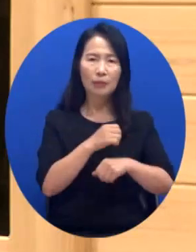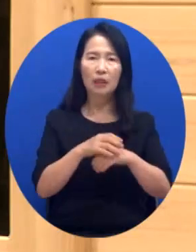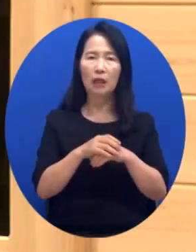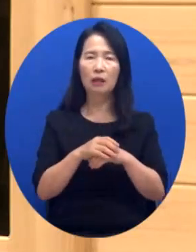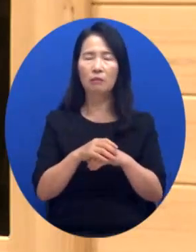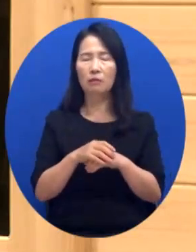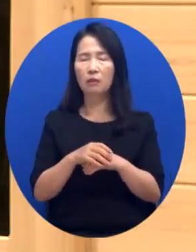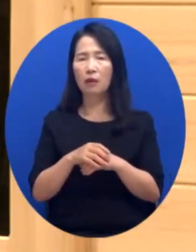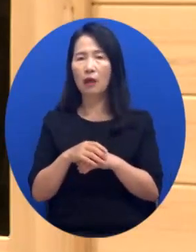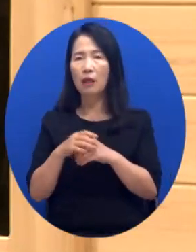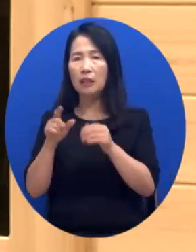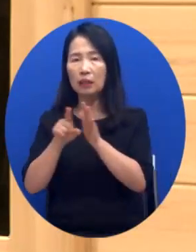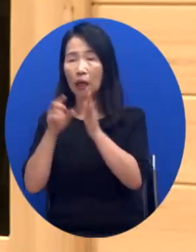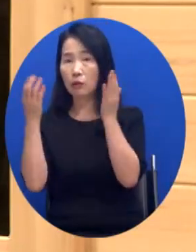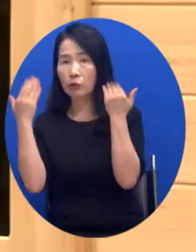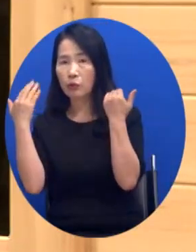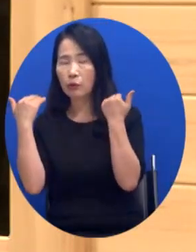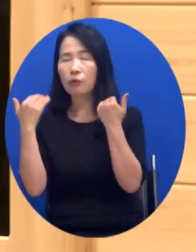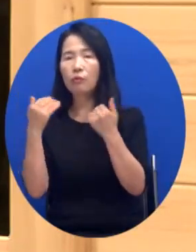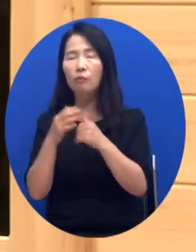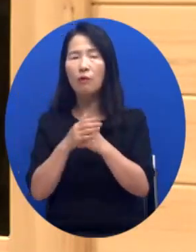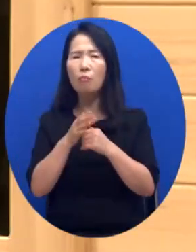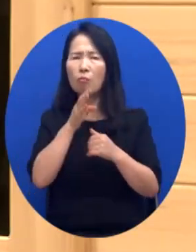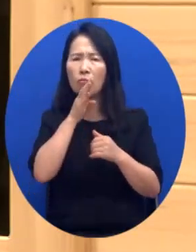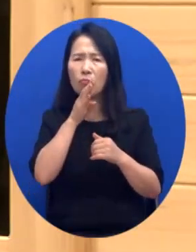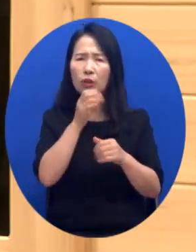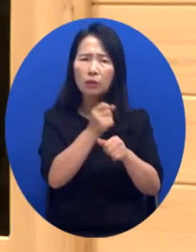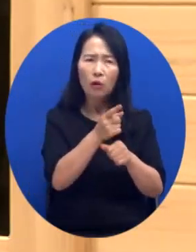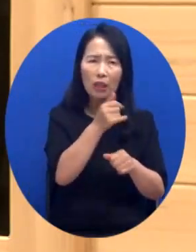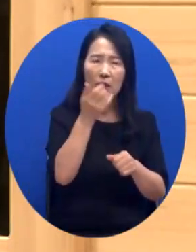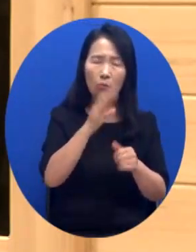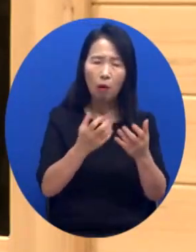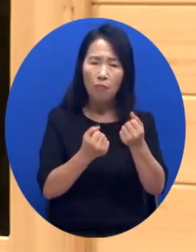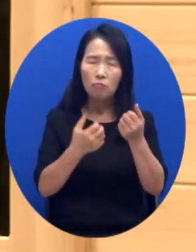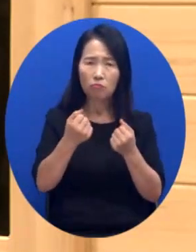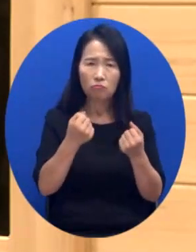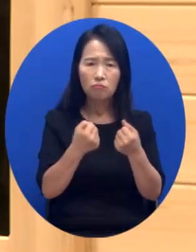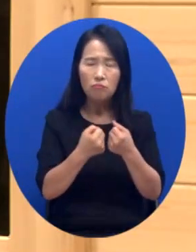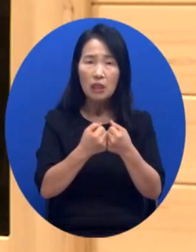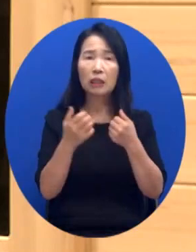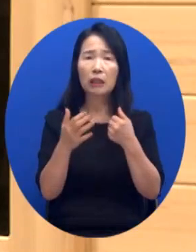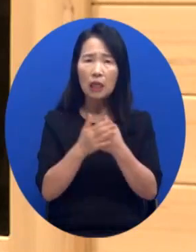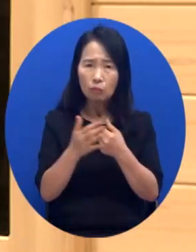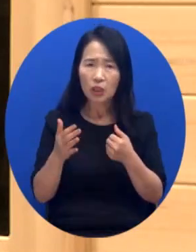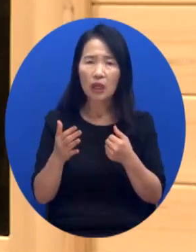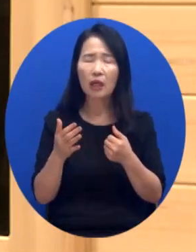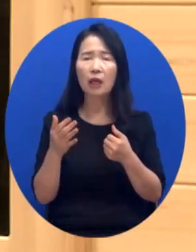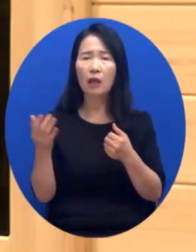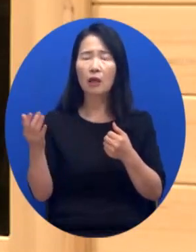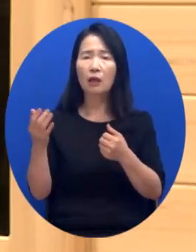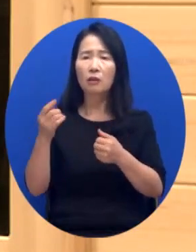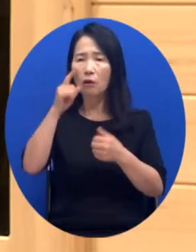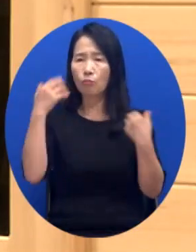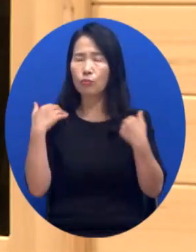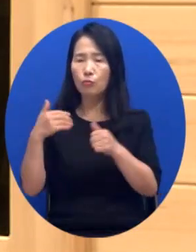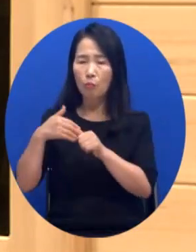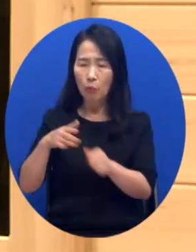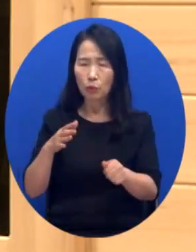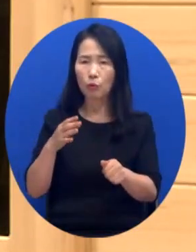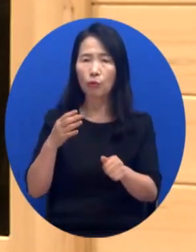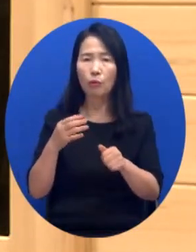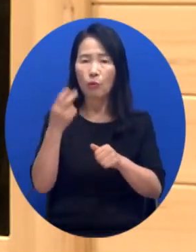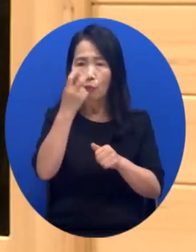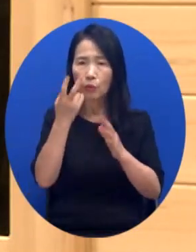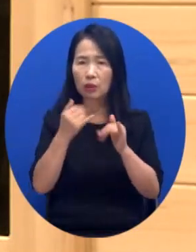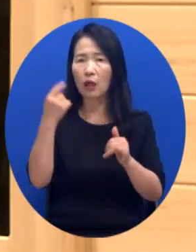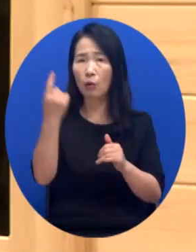총신도 다 나름대로 진정성은 있었지만 분열과 다툼 때문에 관선 이사가 들어왔죠. 그러나 2년 만에 나가는 것은